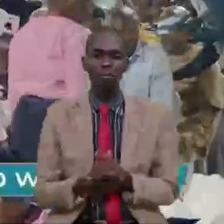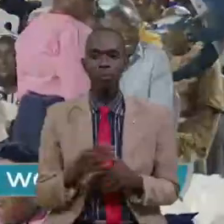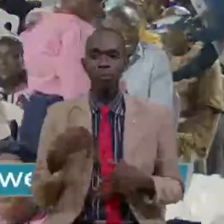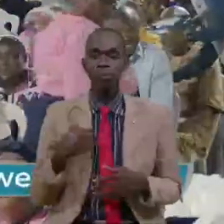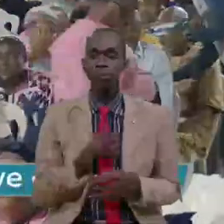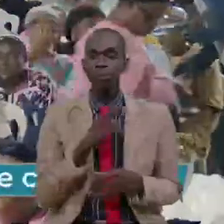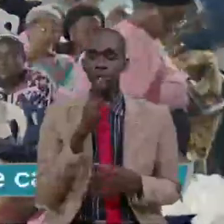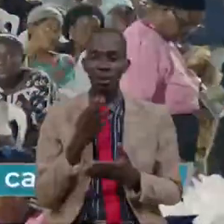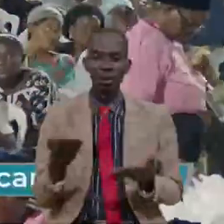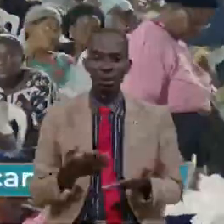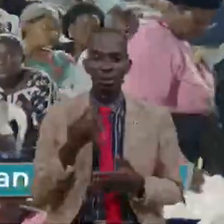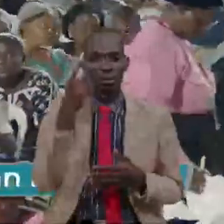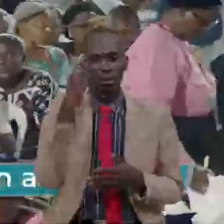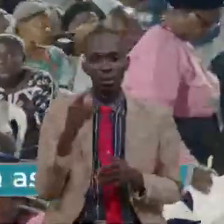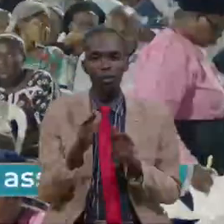Nous sommes là